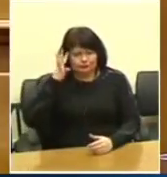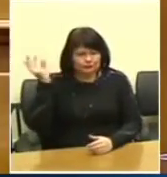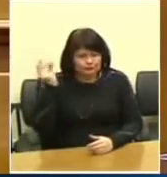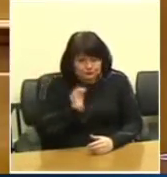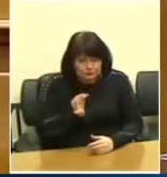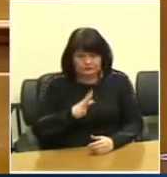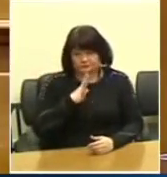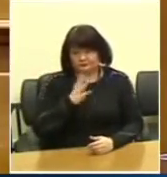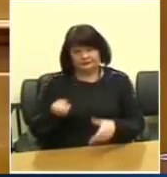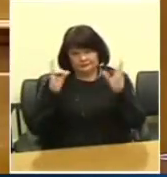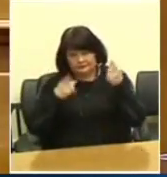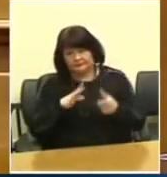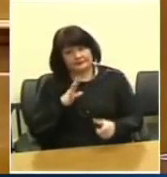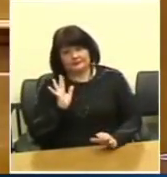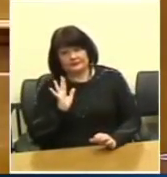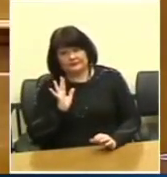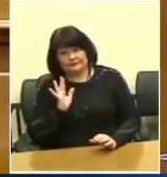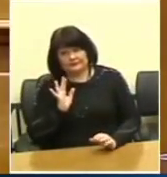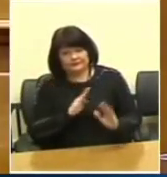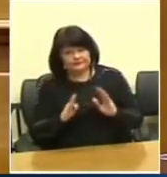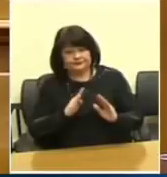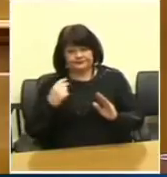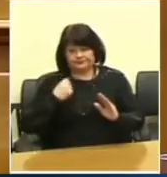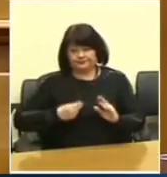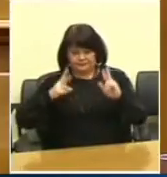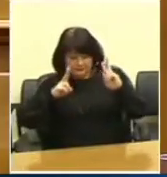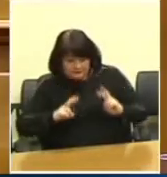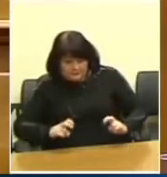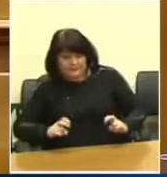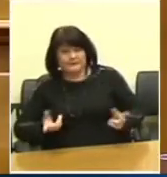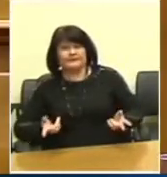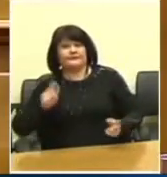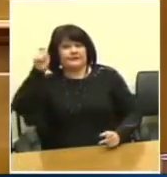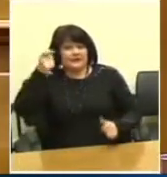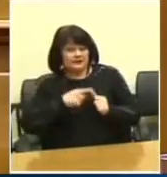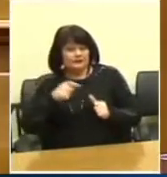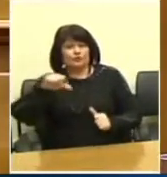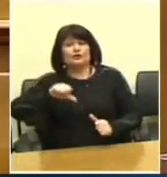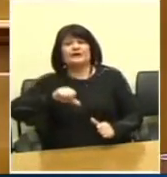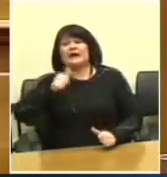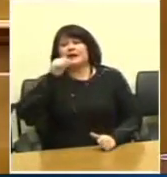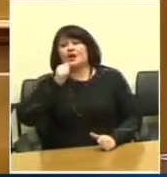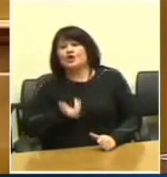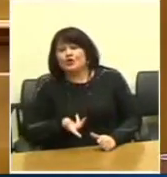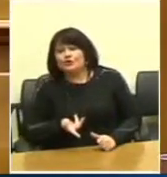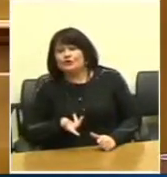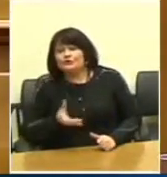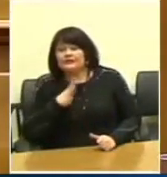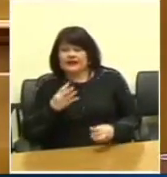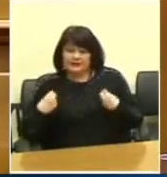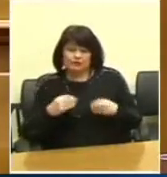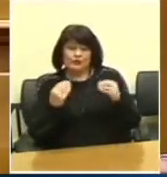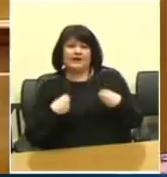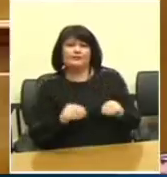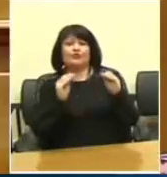επιθυμεί την κατοχήρωση του δημοσίου ελέγχου στις υποδομές ηλεκτρικού ρεύματος και νερού, διότι επιδιώκει την παραχώρησή του σε μεγάλα